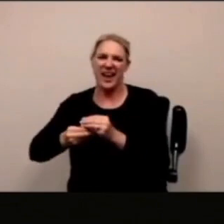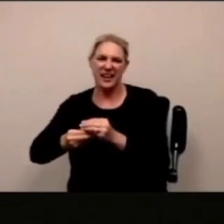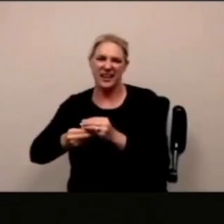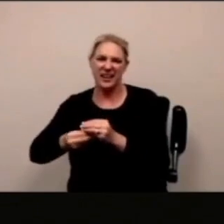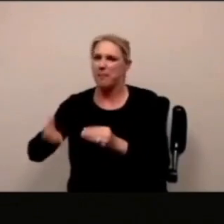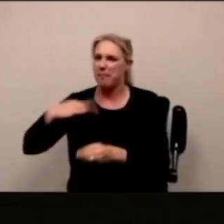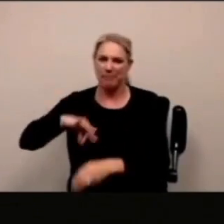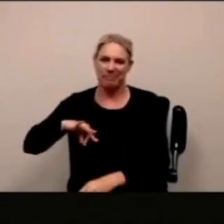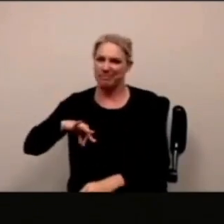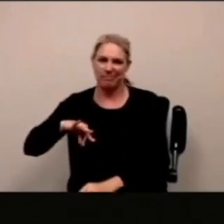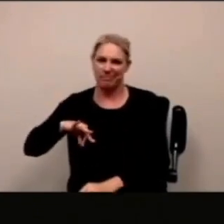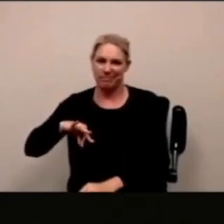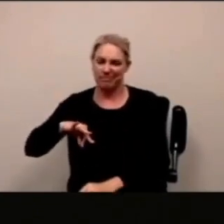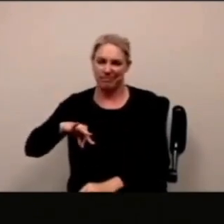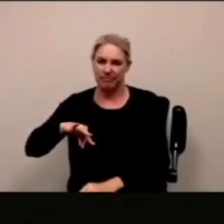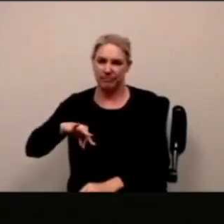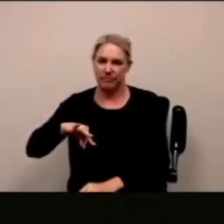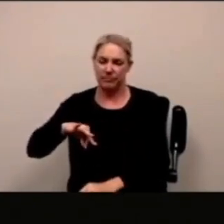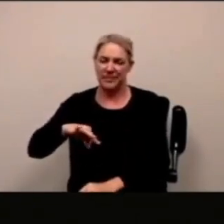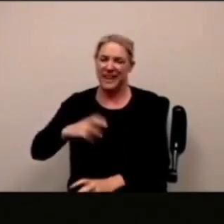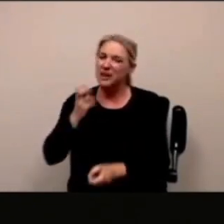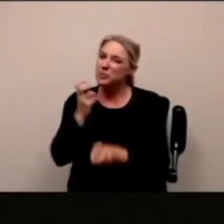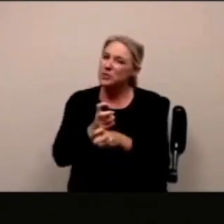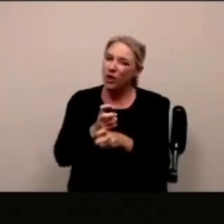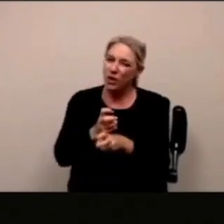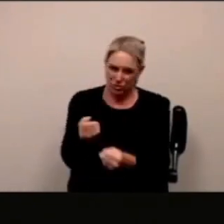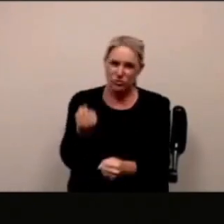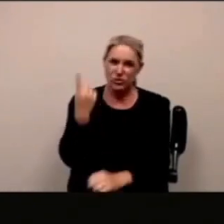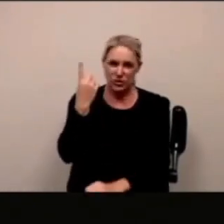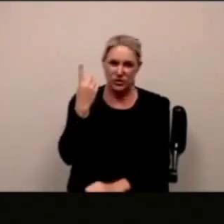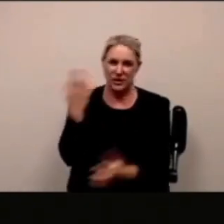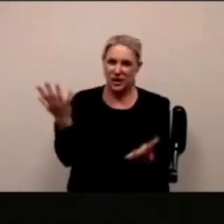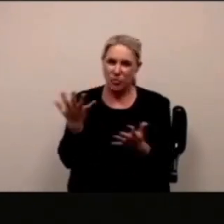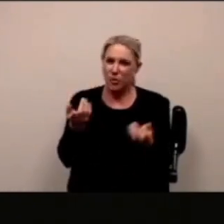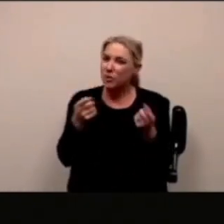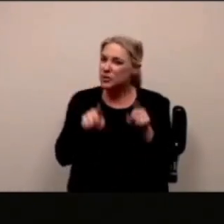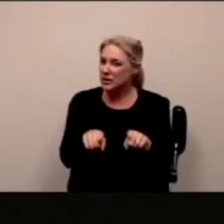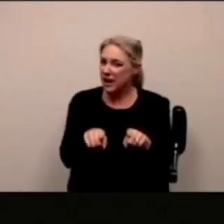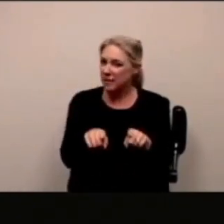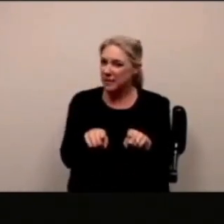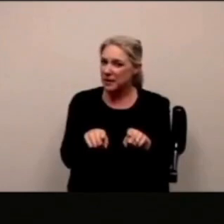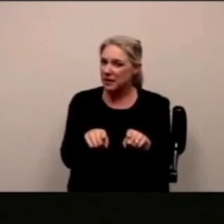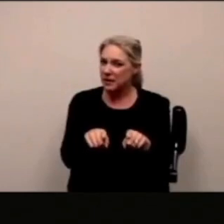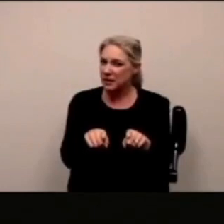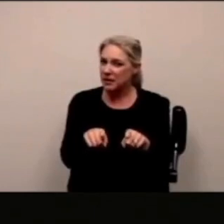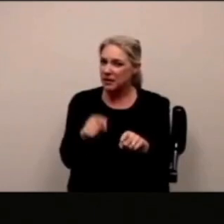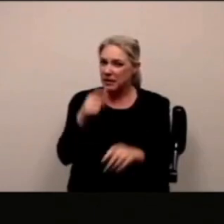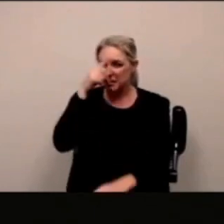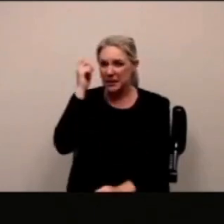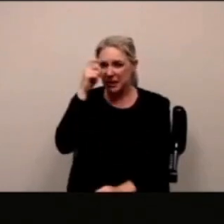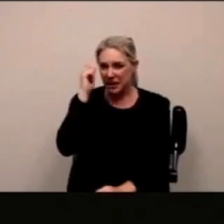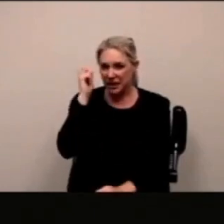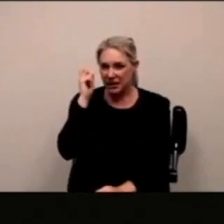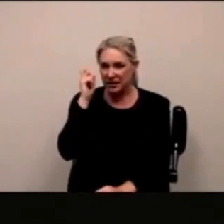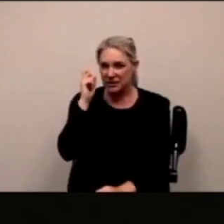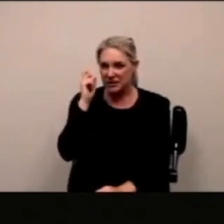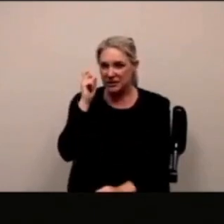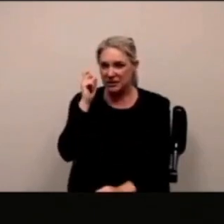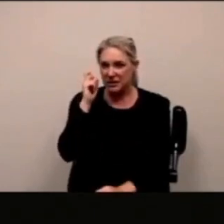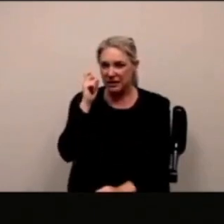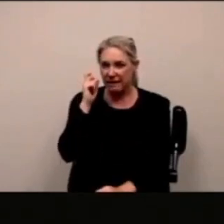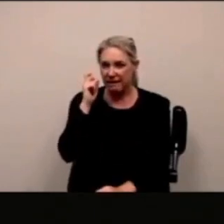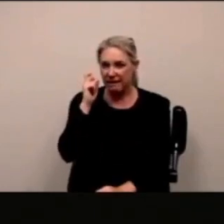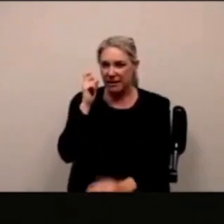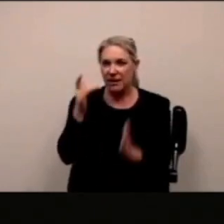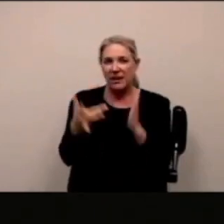はサウンドを使ったものがたくさんあってあと消しても新しいものではなかったというのがまず1つですもう一つ